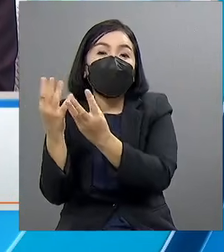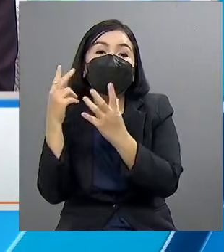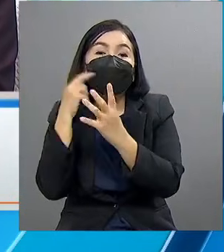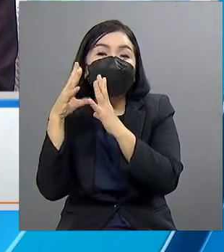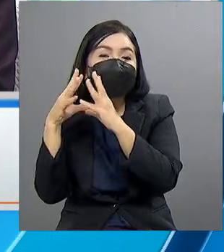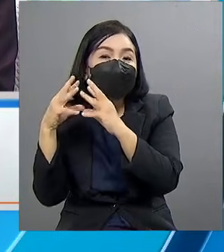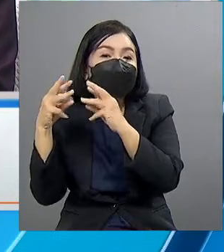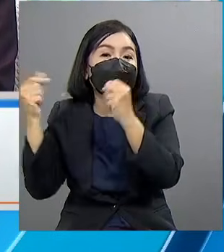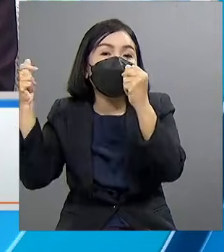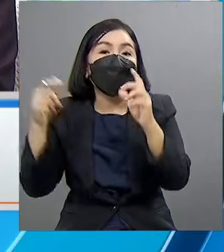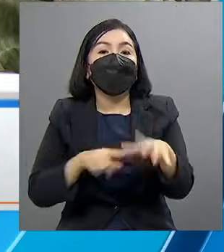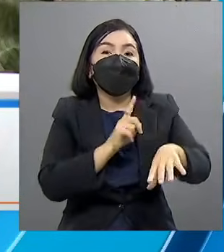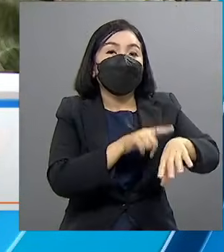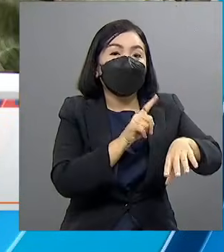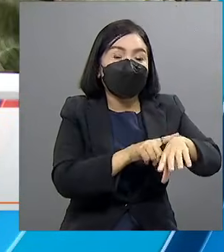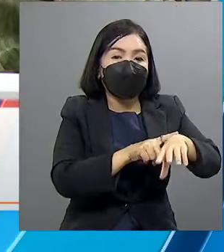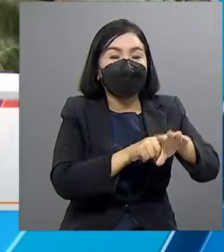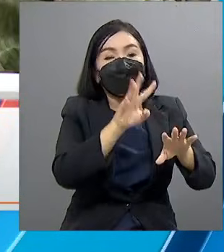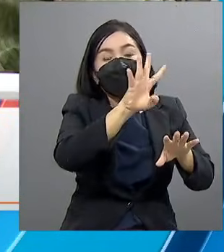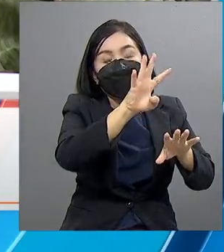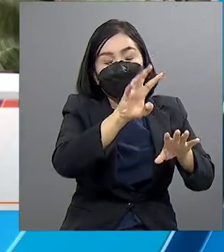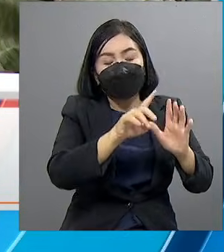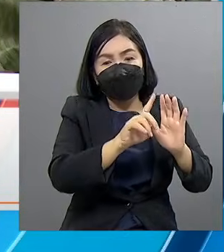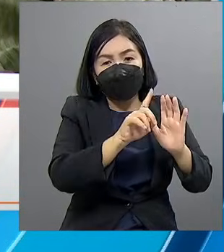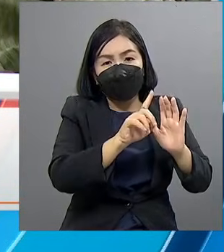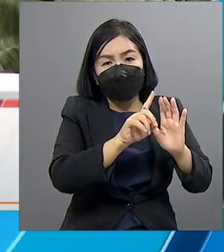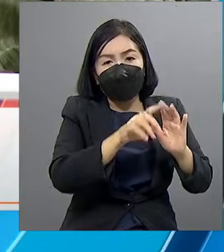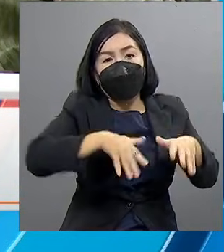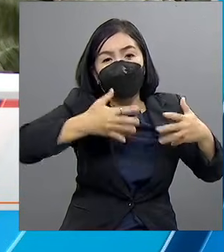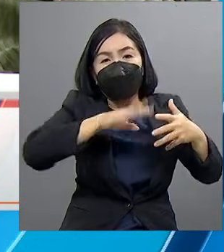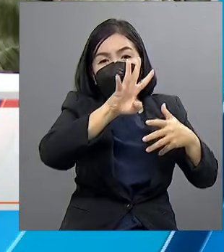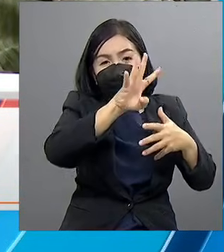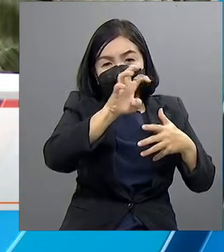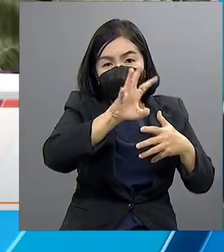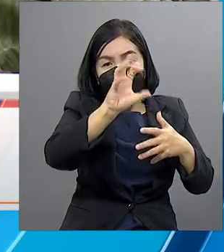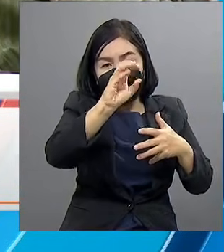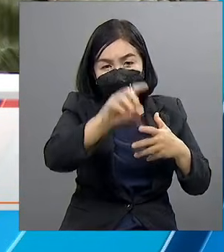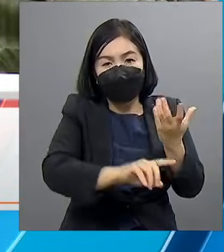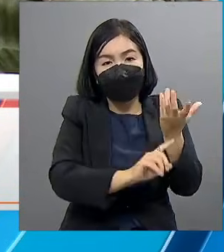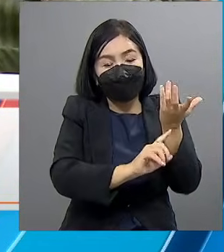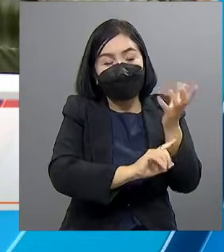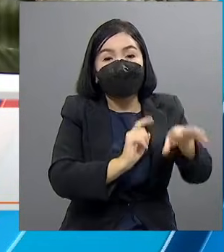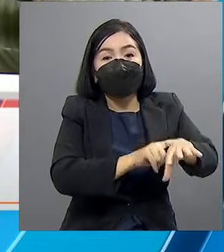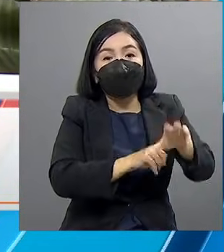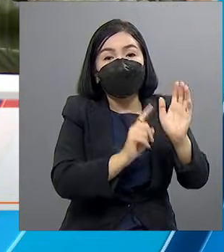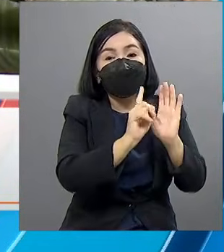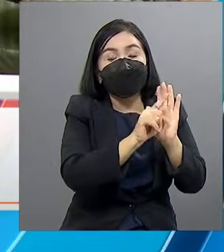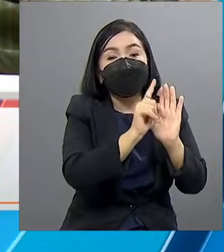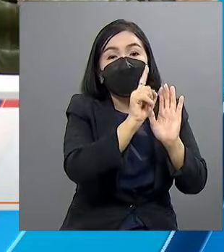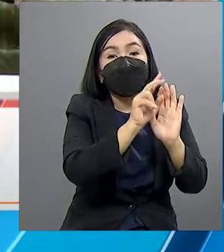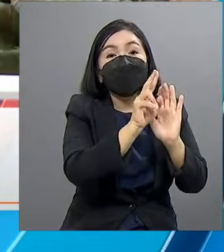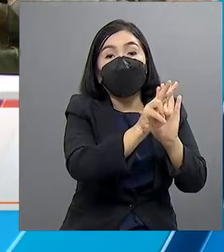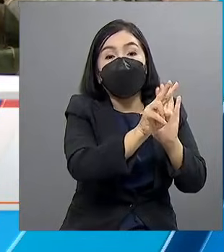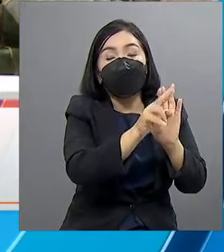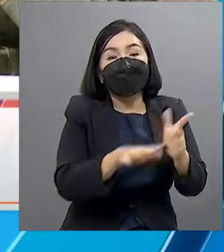ฟประมาณ450โวลต์ว่าประมาณ 2-3 นาทีแต่ถ้าเกิดลงมาจากฟรีซเลยอ่ะก็คืออาจจะต้องนานกว่านิดนึงแต่อย่